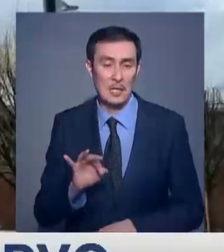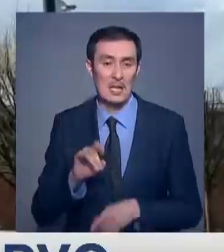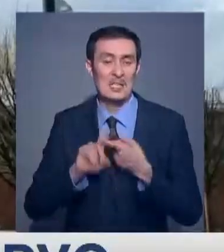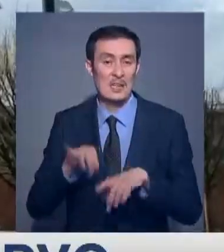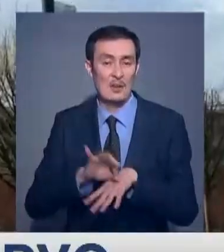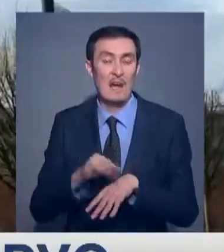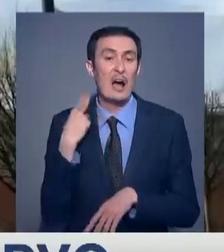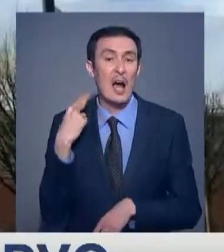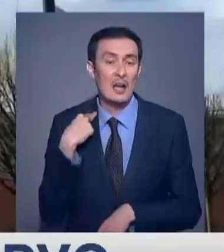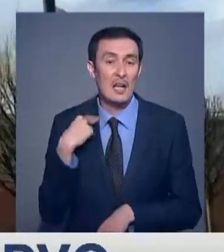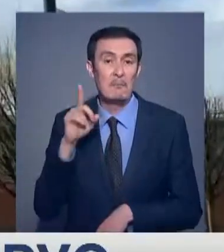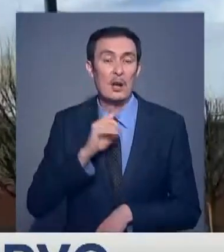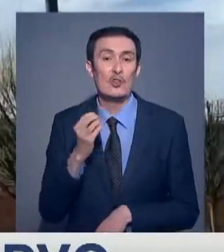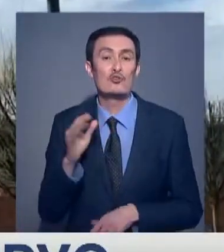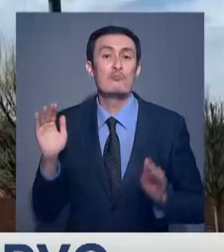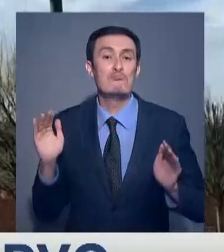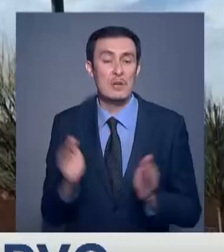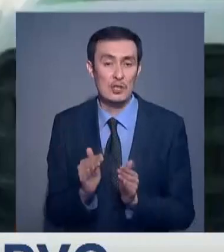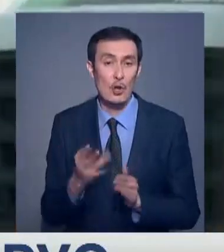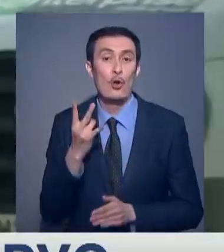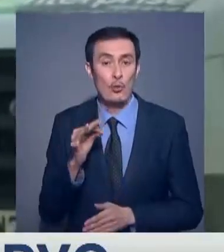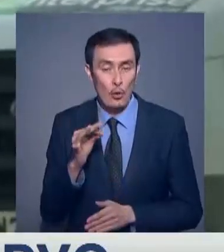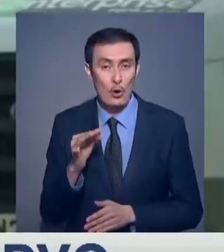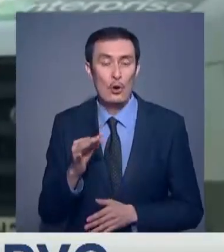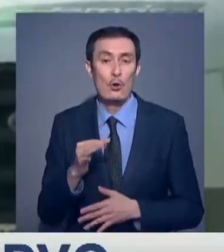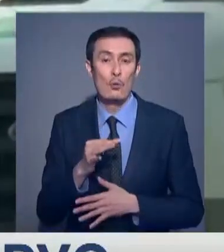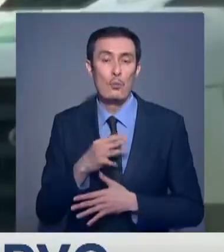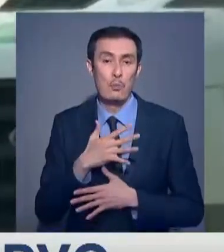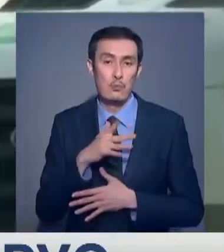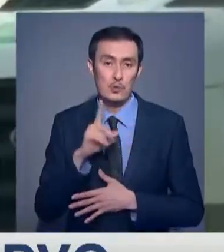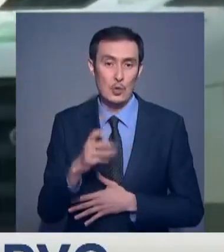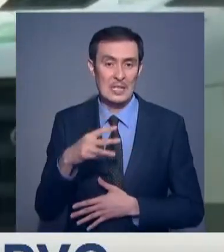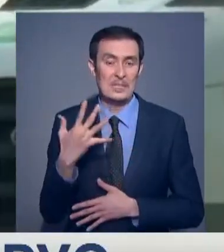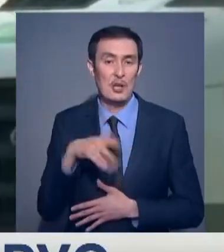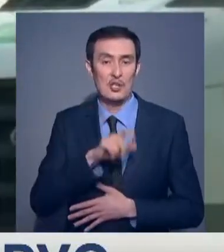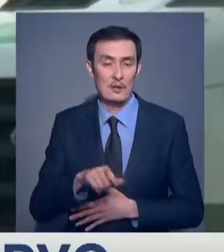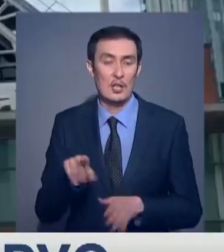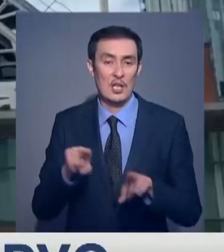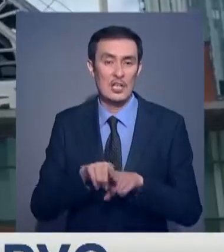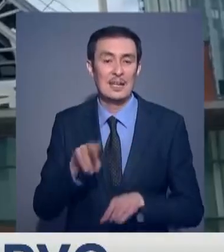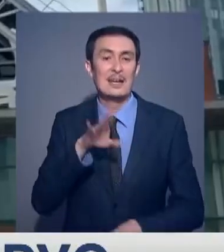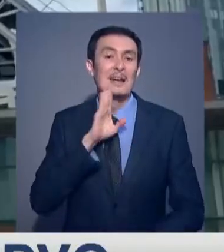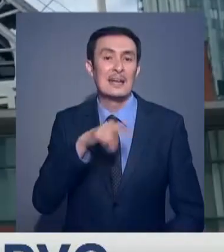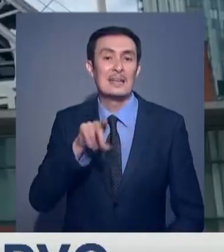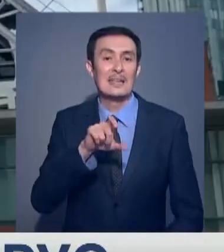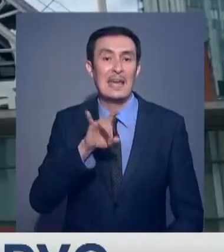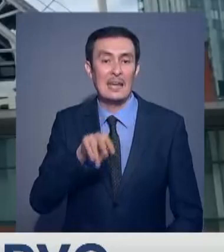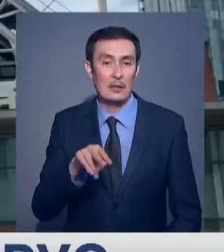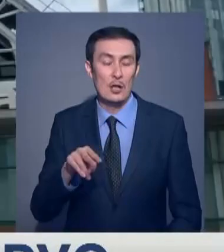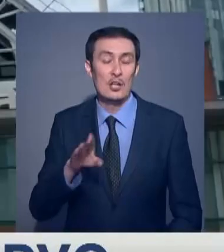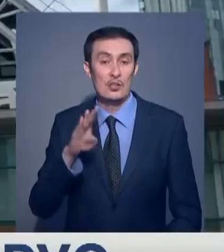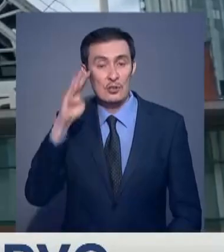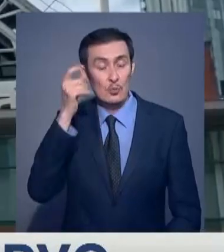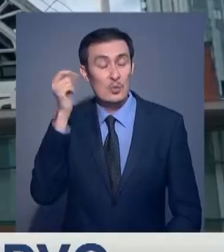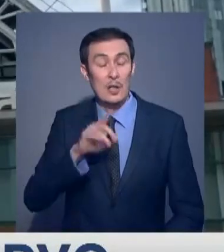в Великобритании показатель еще скромнее. Но уже набралось 135 человек. Среди них и Дэрил Дабладес. Молодой человек не сразу